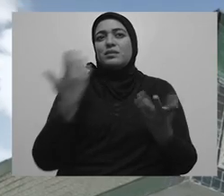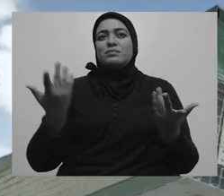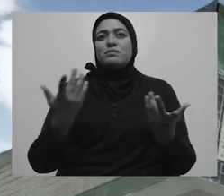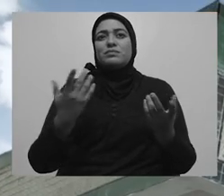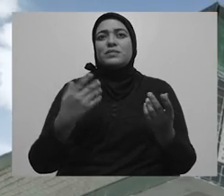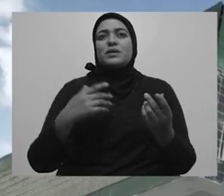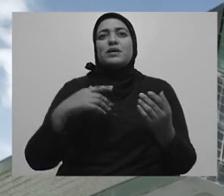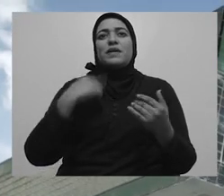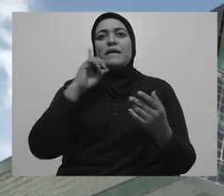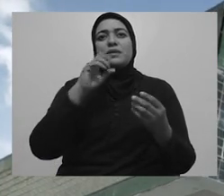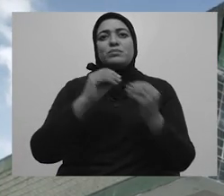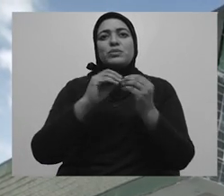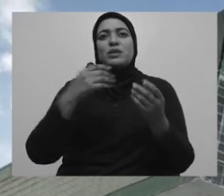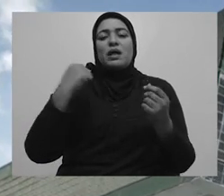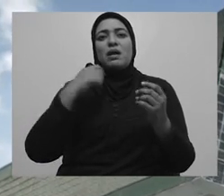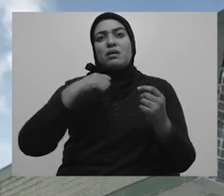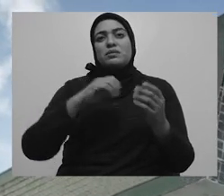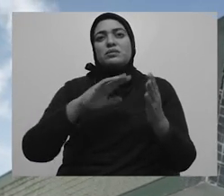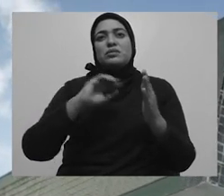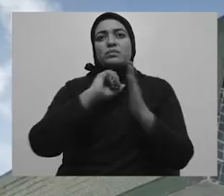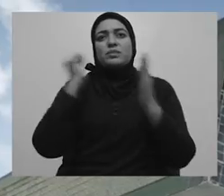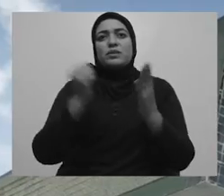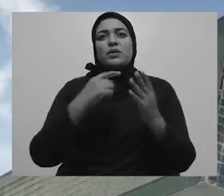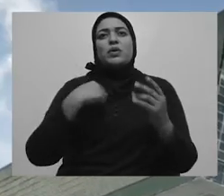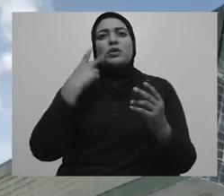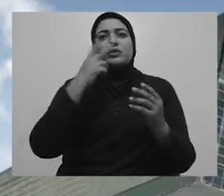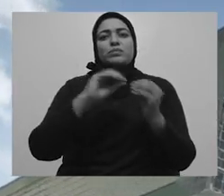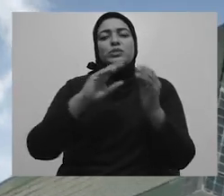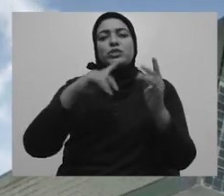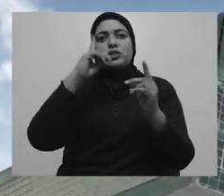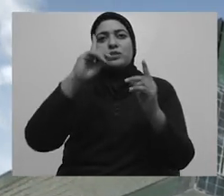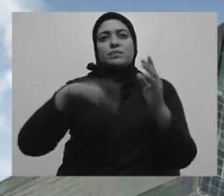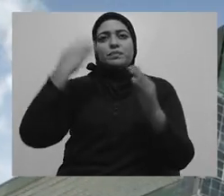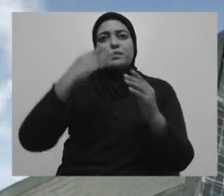qui sont facilement médiables, c'est-à-dire on peut les réparer sans problème.